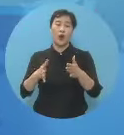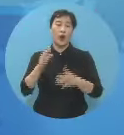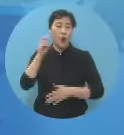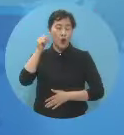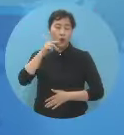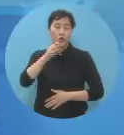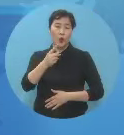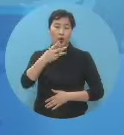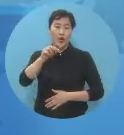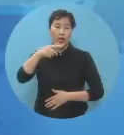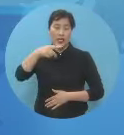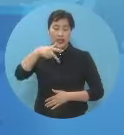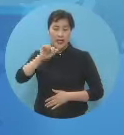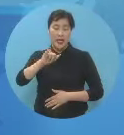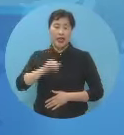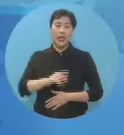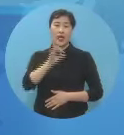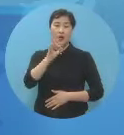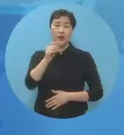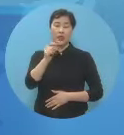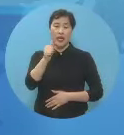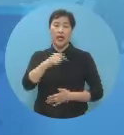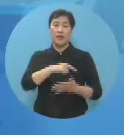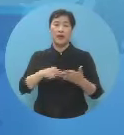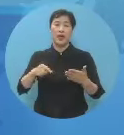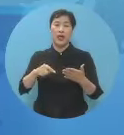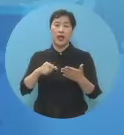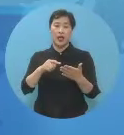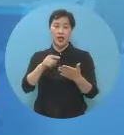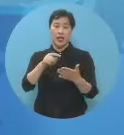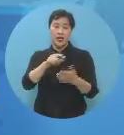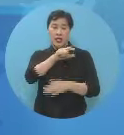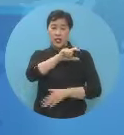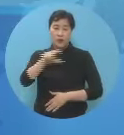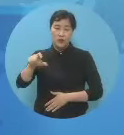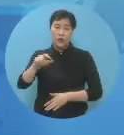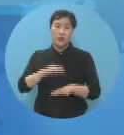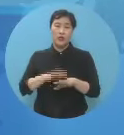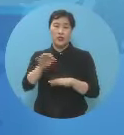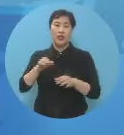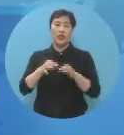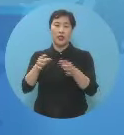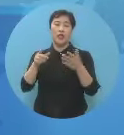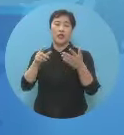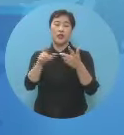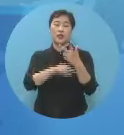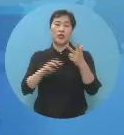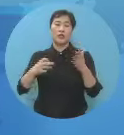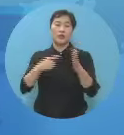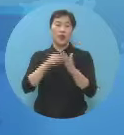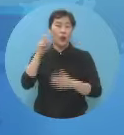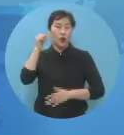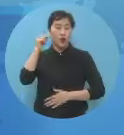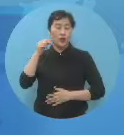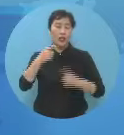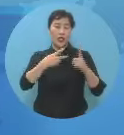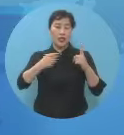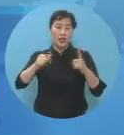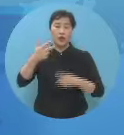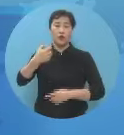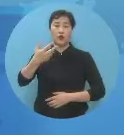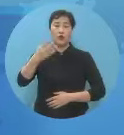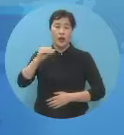전라남도는 호두 도라지의 FTA 피해 보전 직불금 신청을 7월 31일까지 접수합니다. 호두는 헥타르당 69만